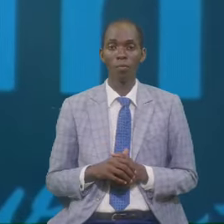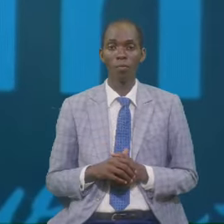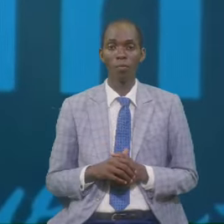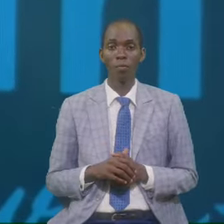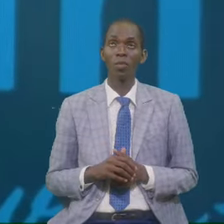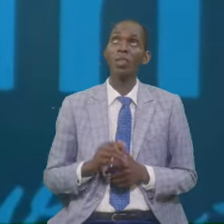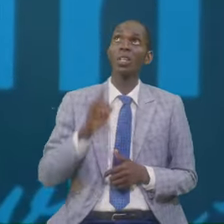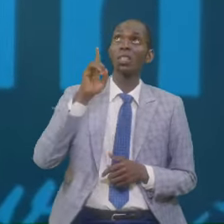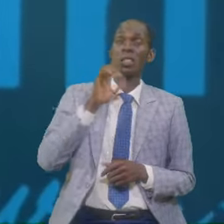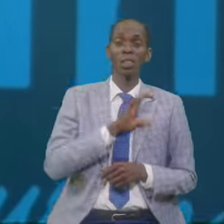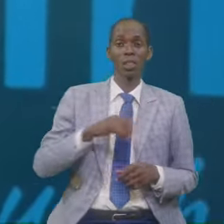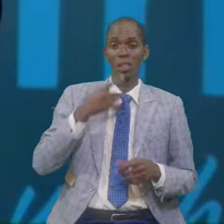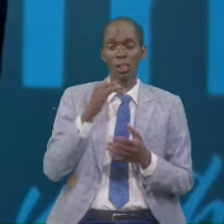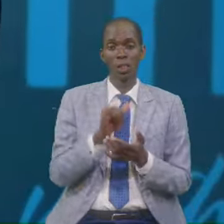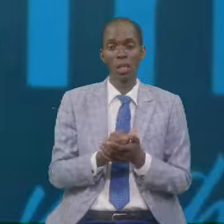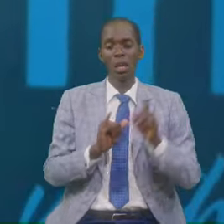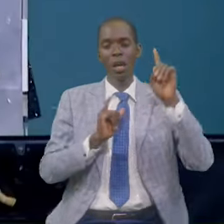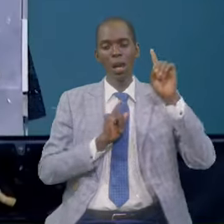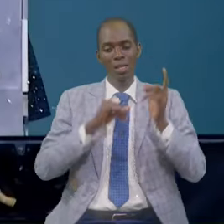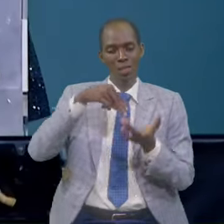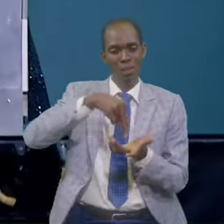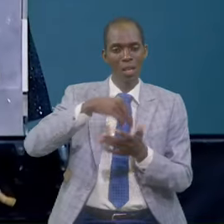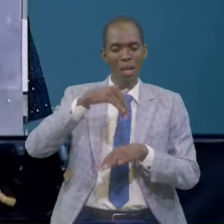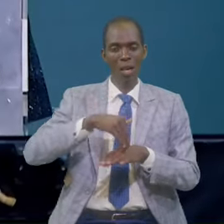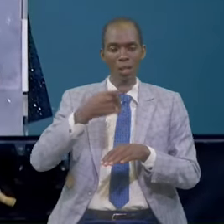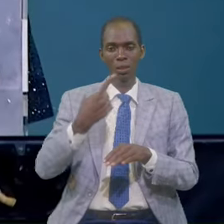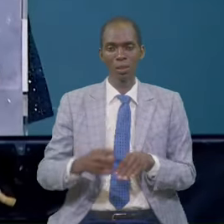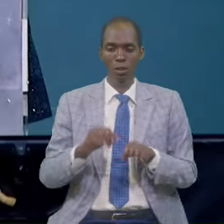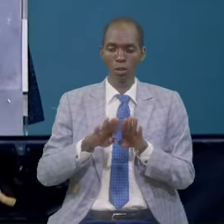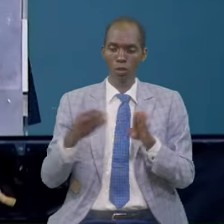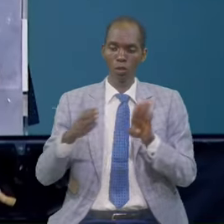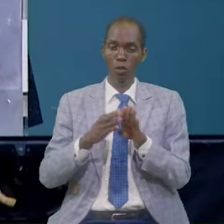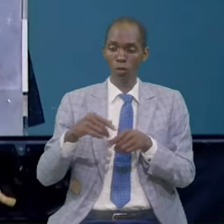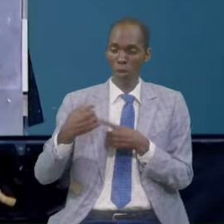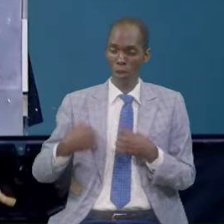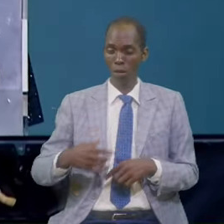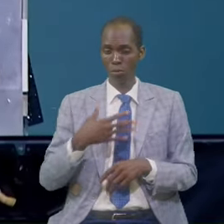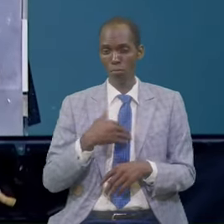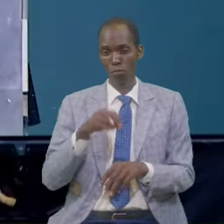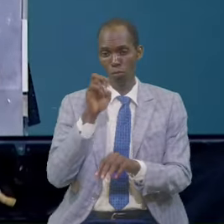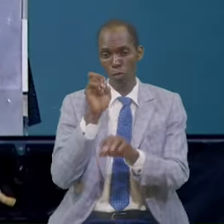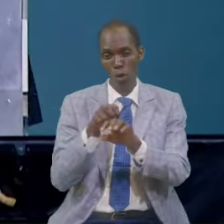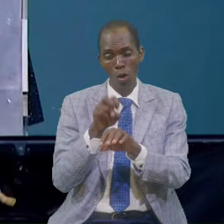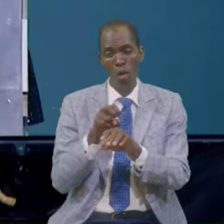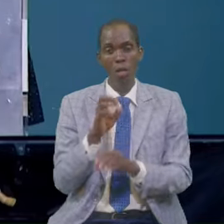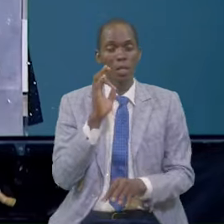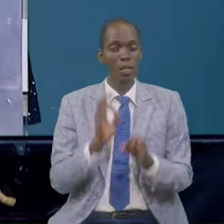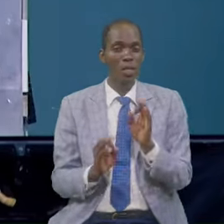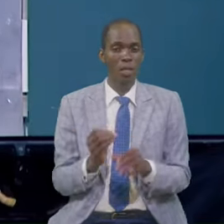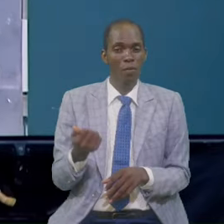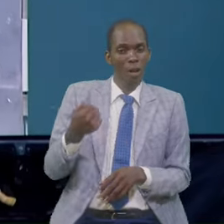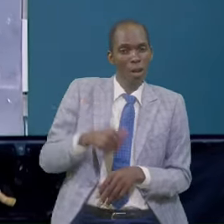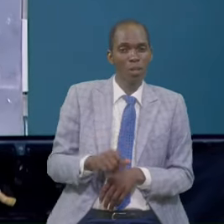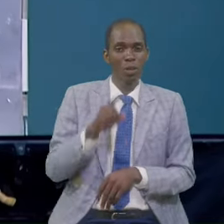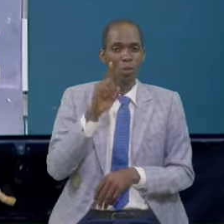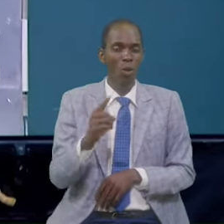door and knock. ఆయన అంటున్నాడు, నేనేమో తలుపు వద్ద నిలబడి తట్టుచున్నాను. Anyone hears my voice, ఎవరైనా నా స్వరం